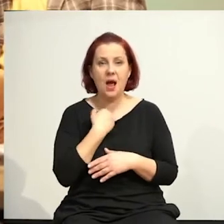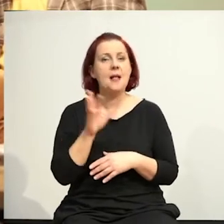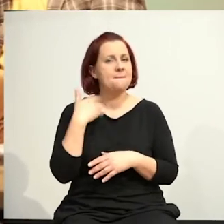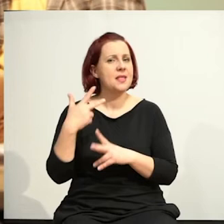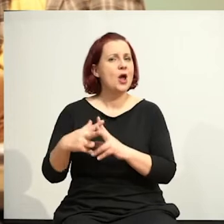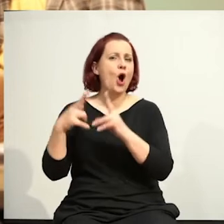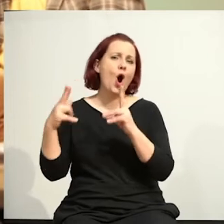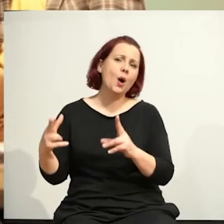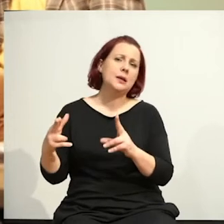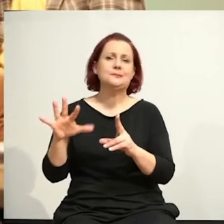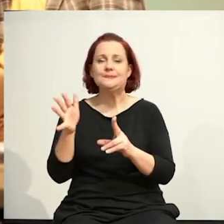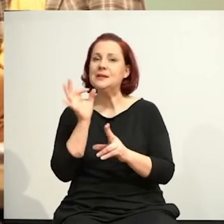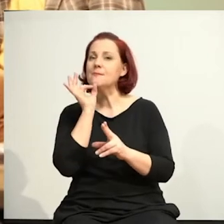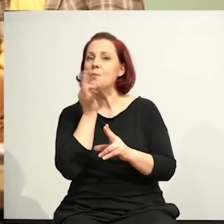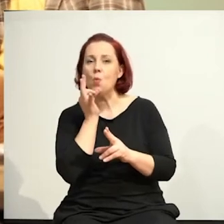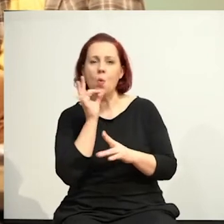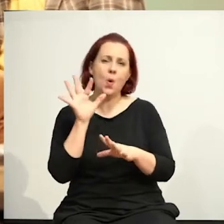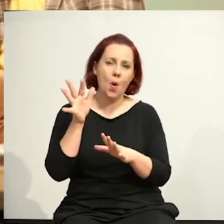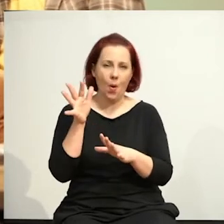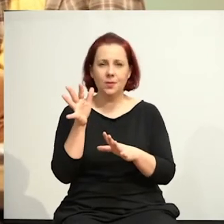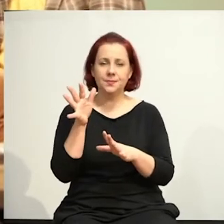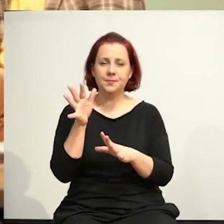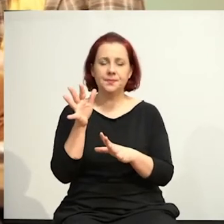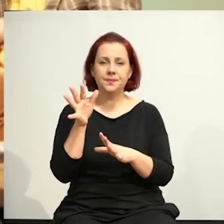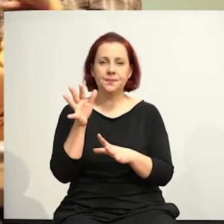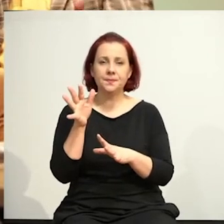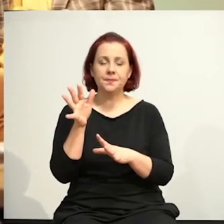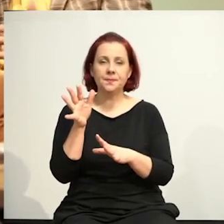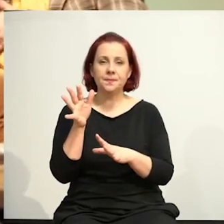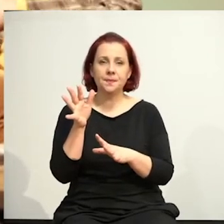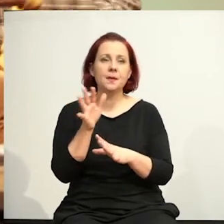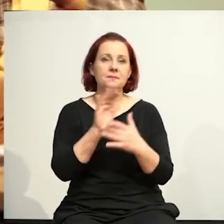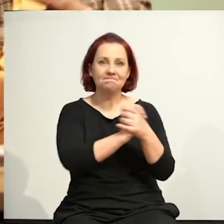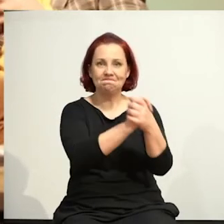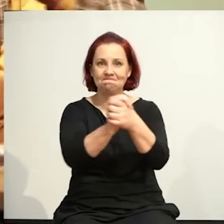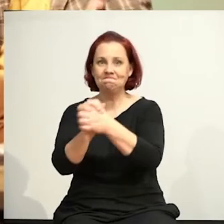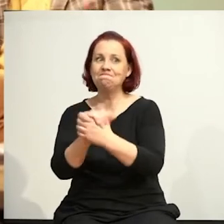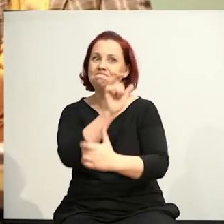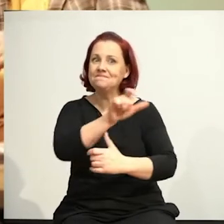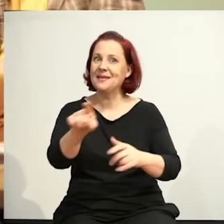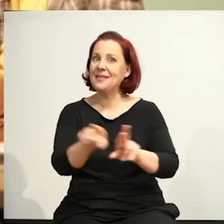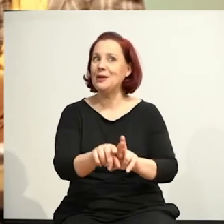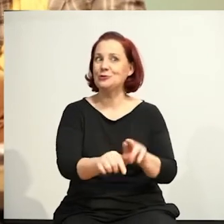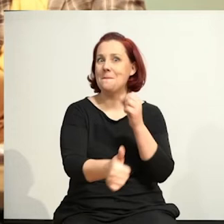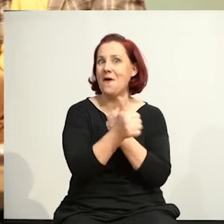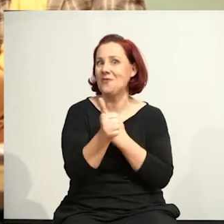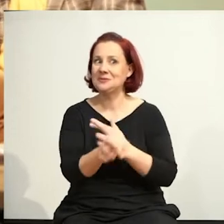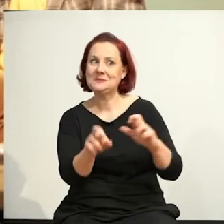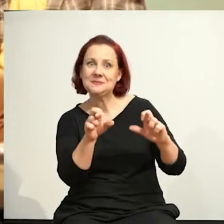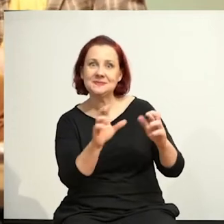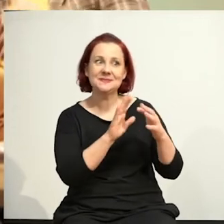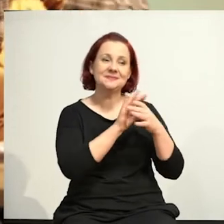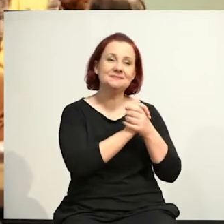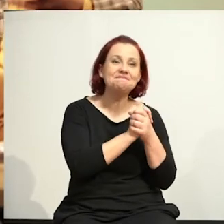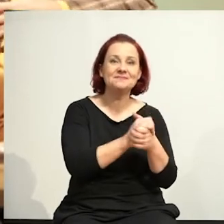okres, powiedzmy, młodzieńczy, kiedy miał bliskich przyjaciół, pewne takie powodzenie towarzyskie